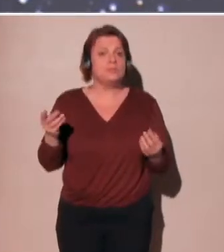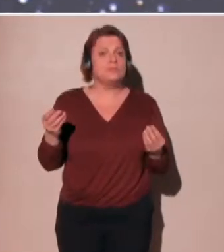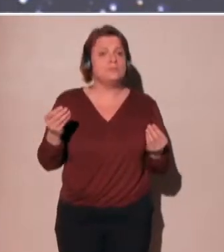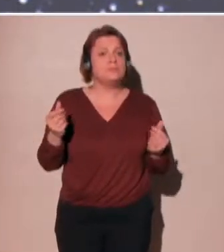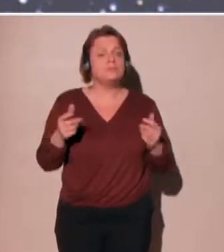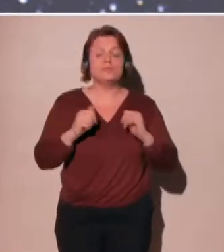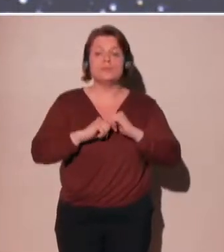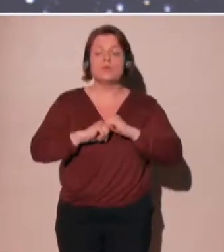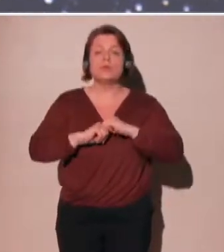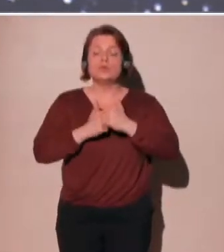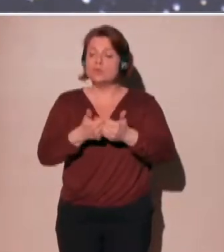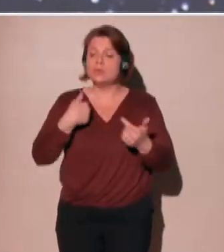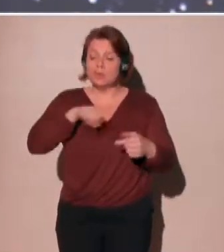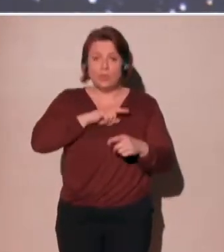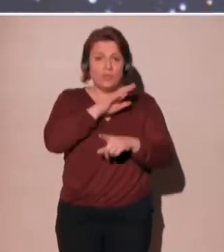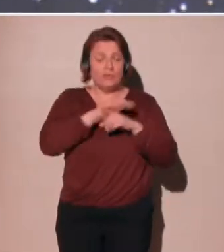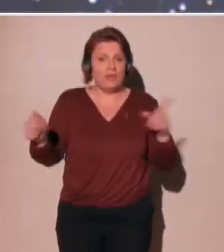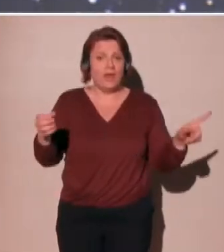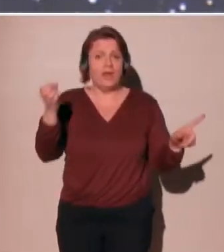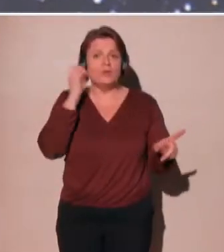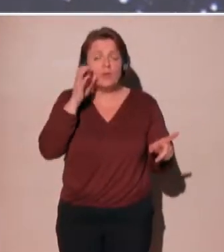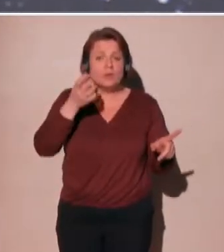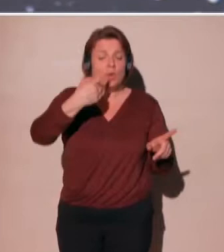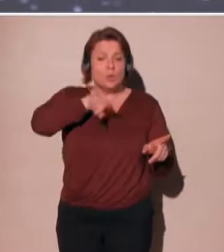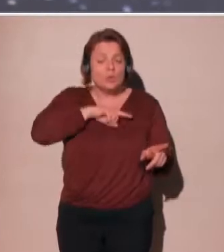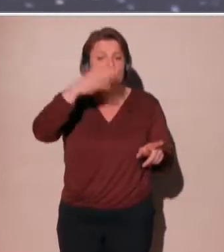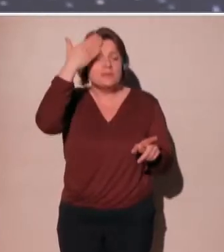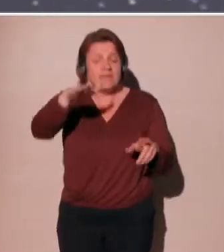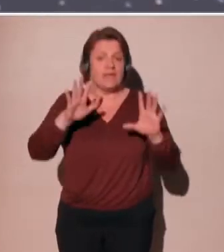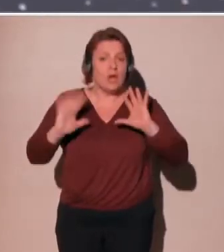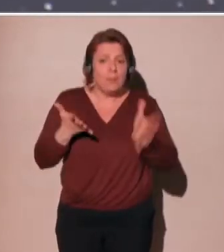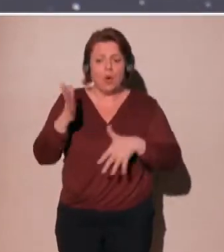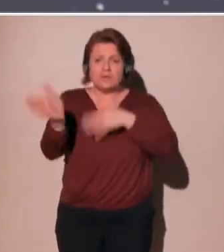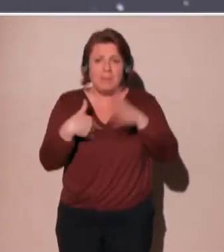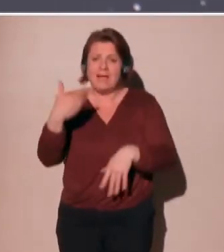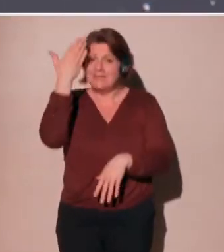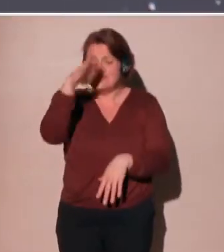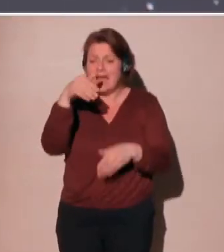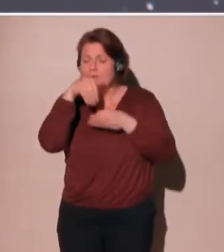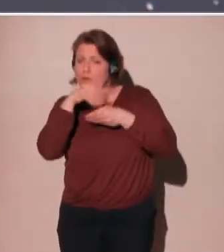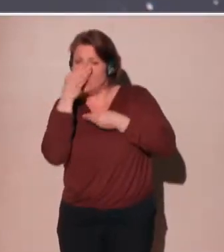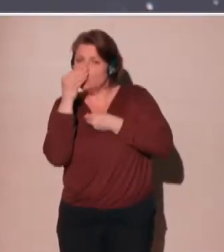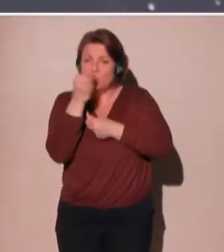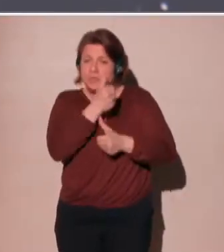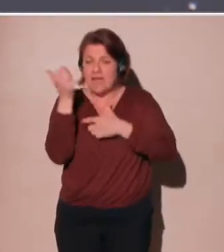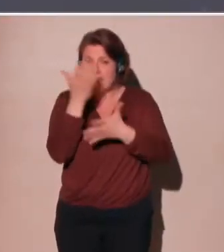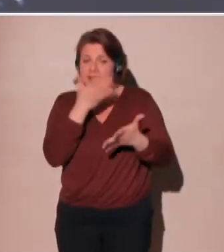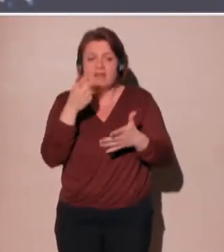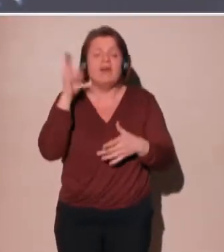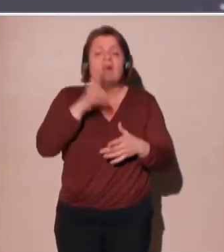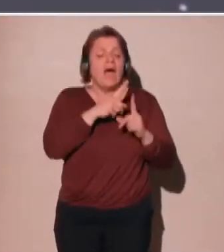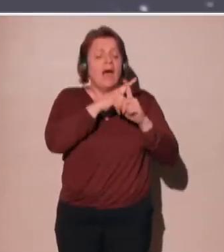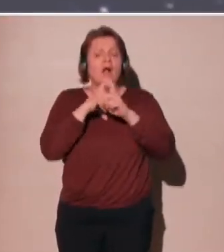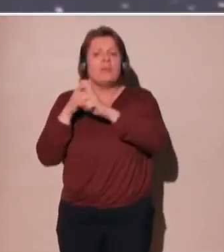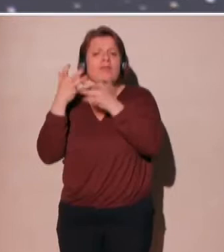Ça correspond à des choses que l'on fait tout le temps. Nous savons comment ça fonctionne. Nous savons à quel point ils sont subjectifs. Donc, l'algorithme dont j'aimerais vous